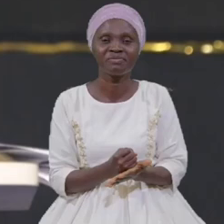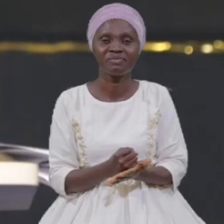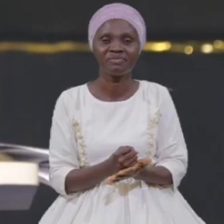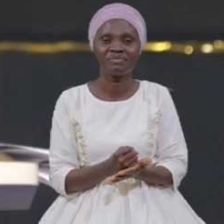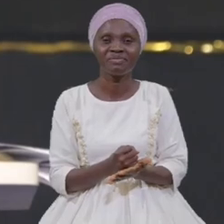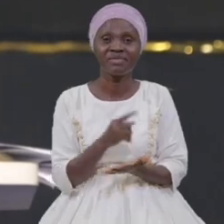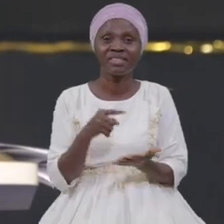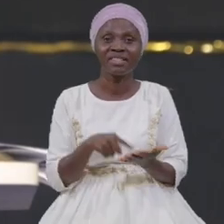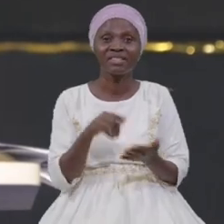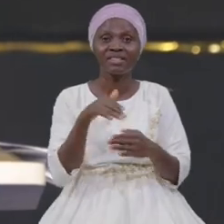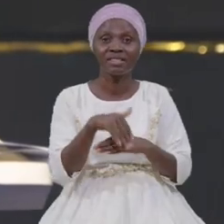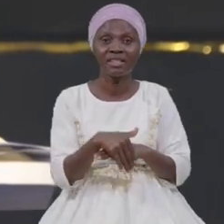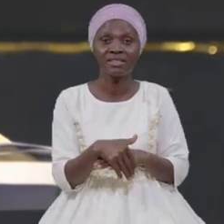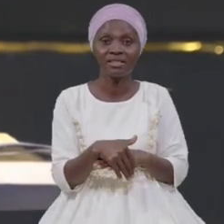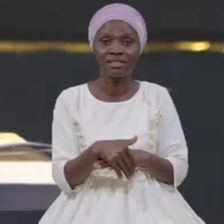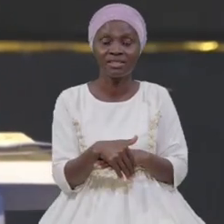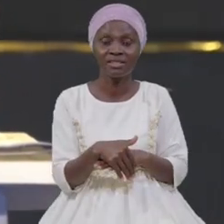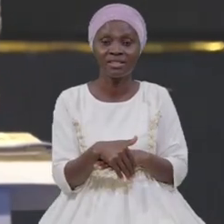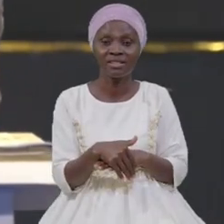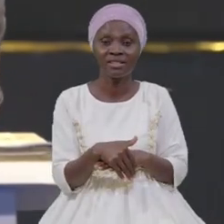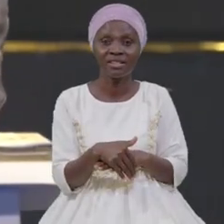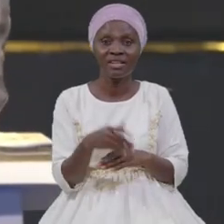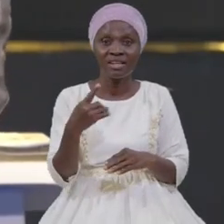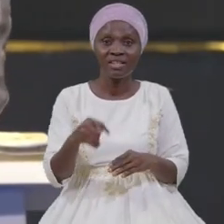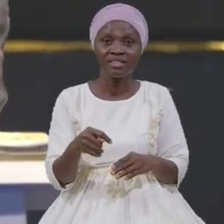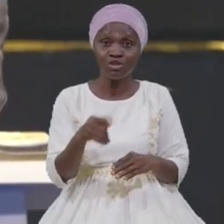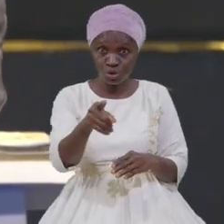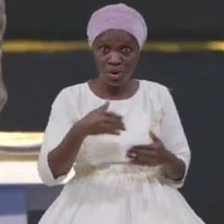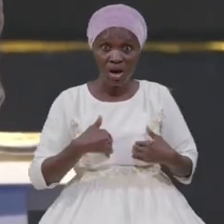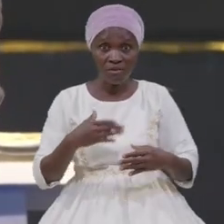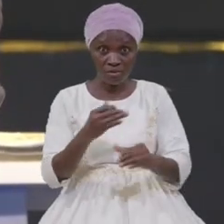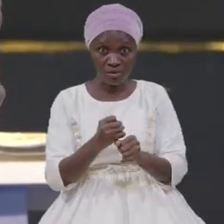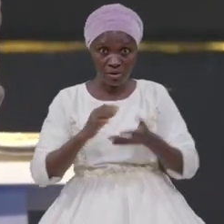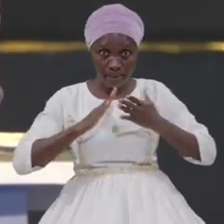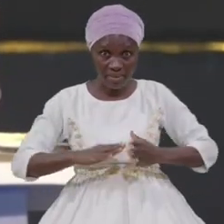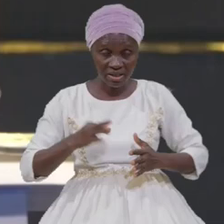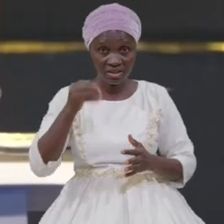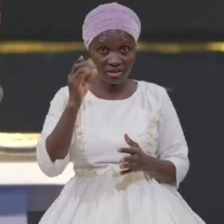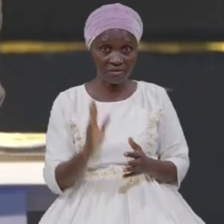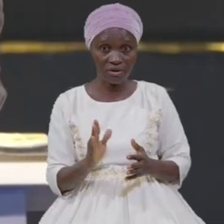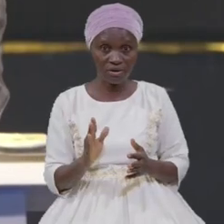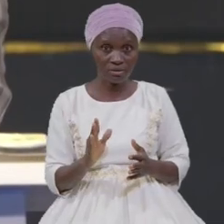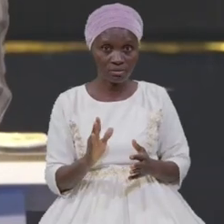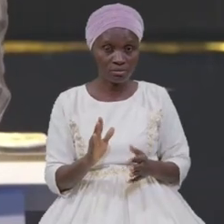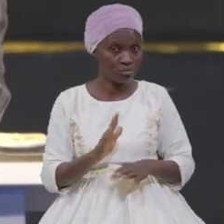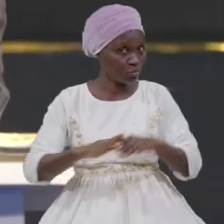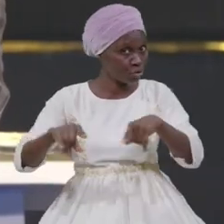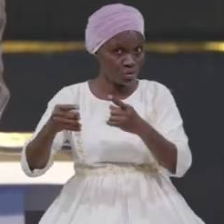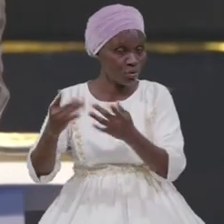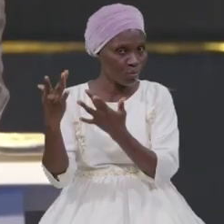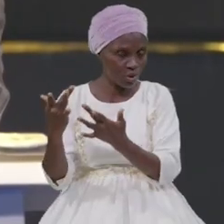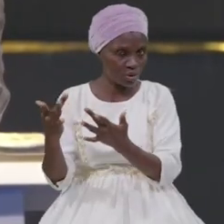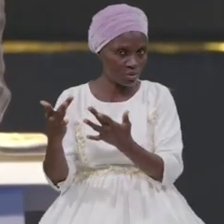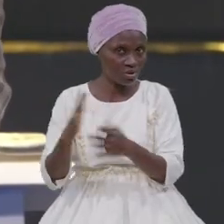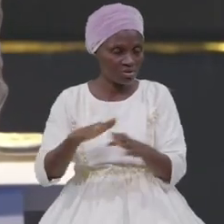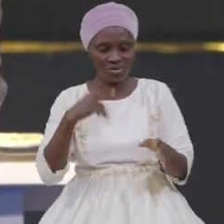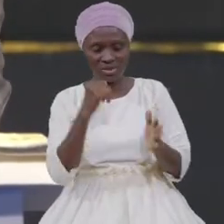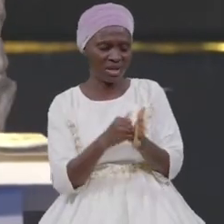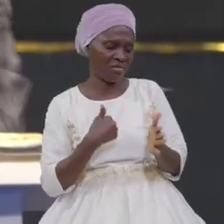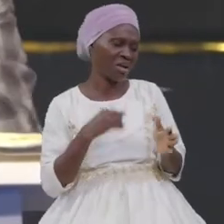Ce soir, tu as la paix de Dieu. Ne t'en va pas. Ne dis pas que tout va